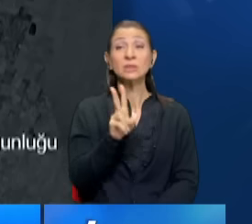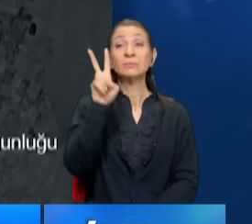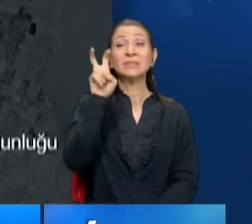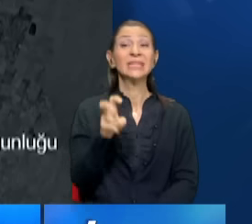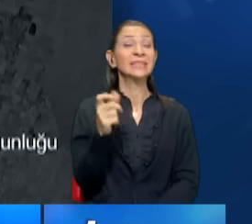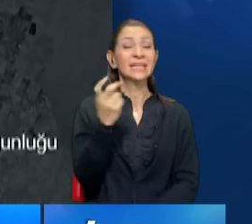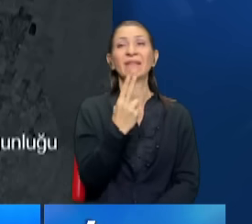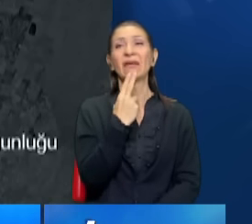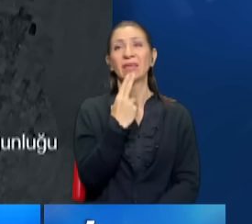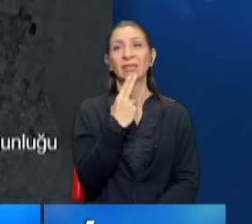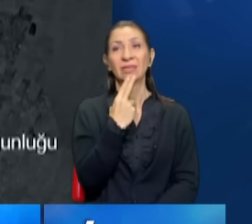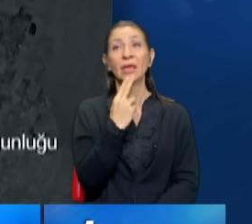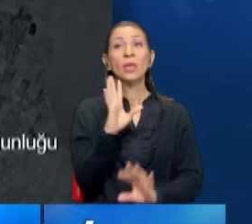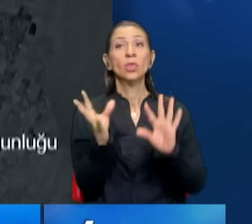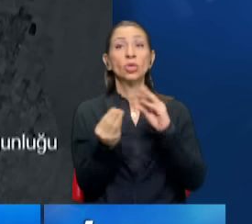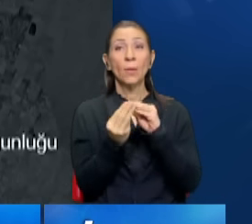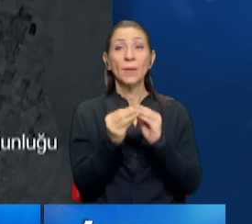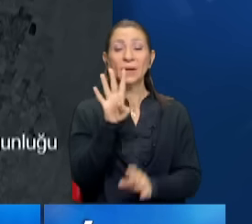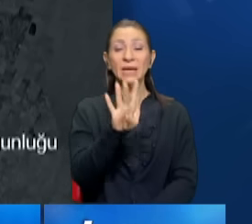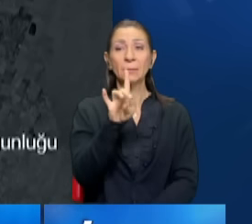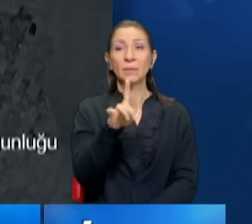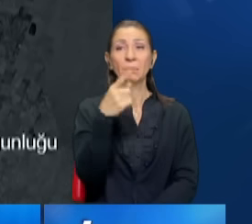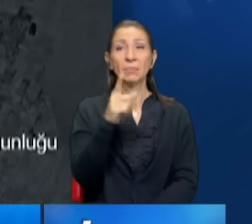11.378'i ise kadın. Toplamda